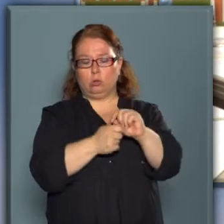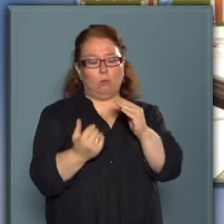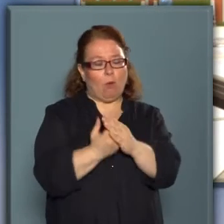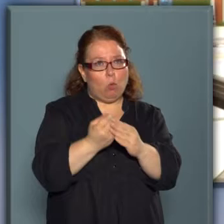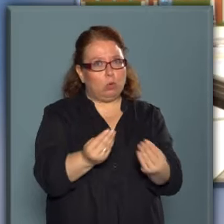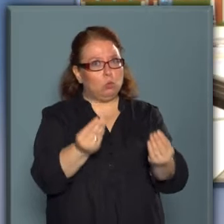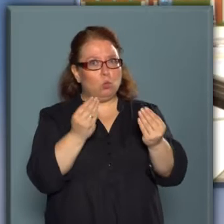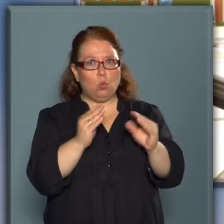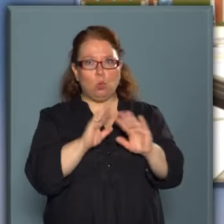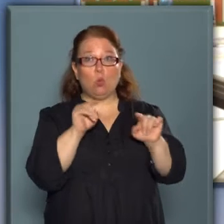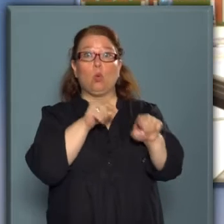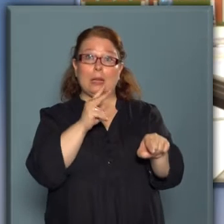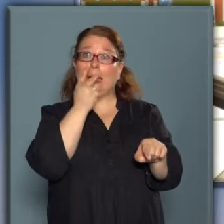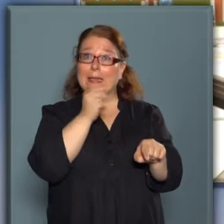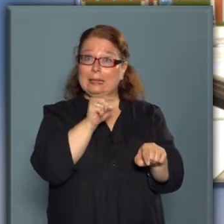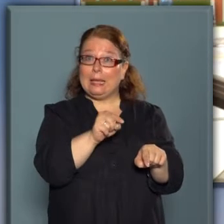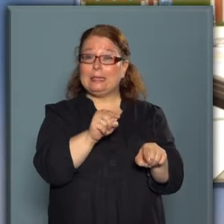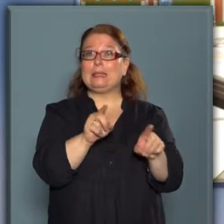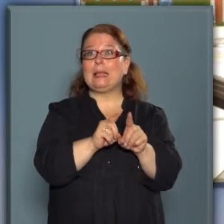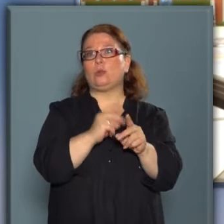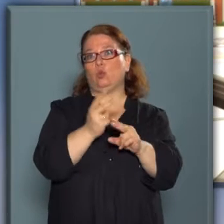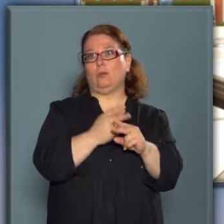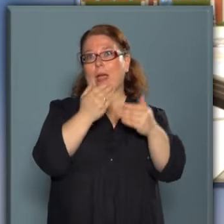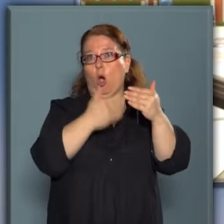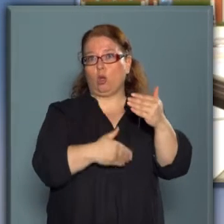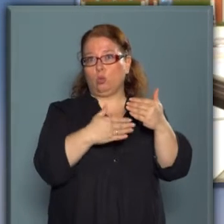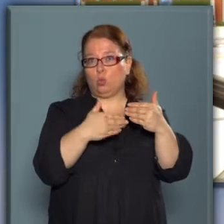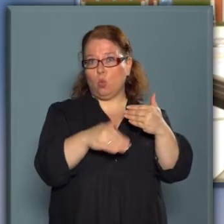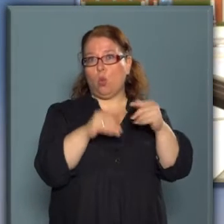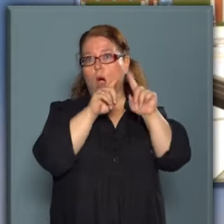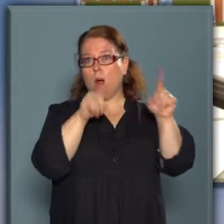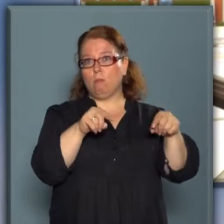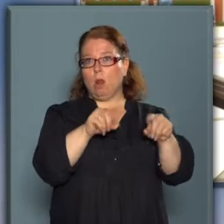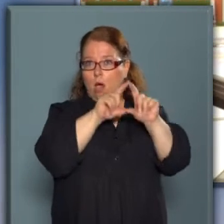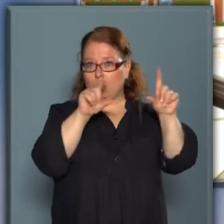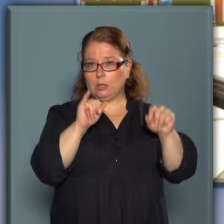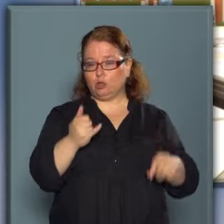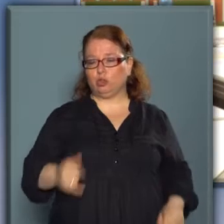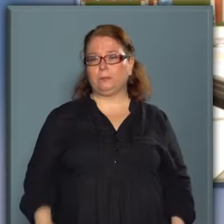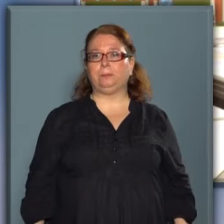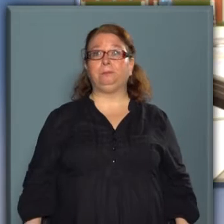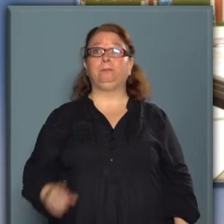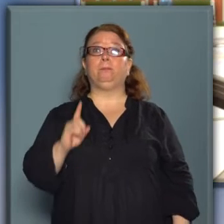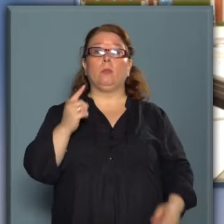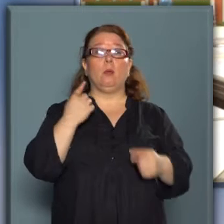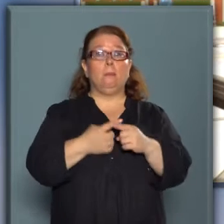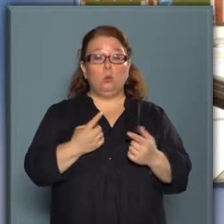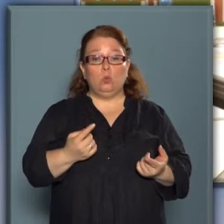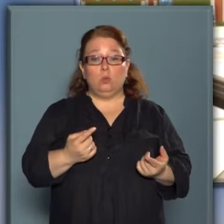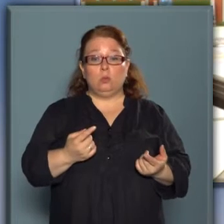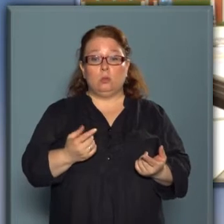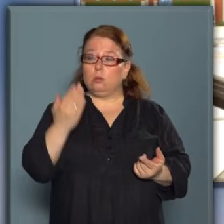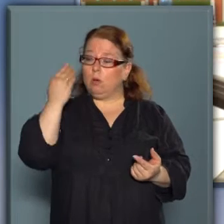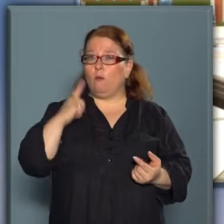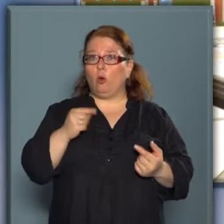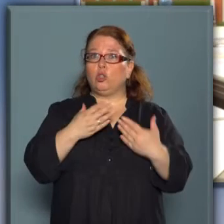van állítva, és ott meg lehet nézni ezeket az üvegajtókat, ablakokat. Azon kívül